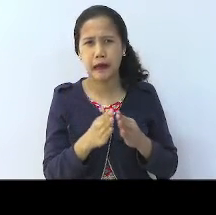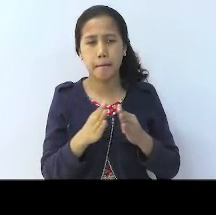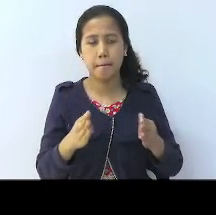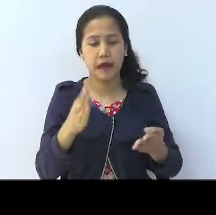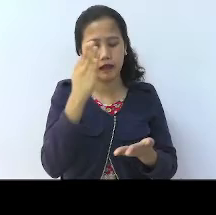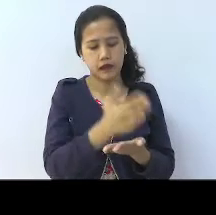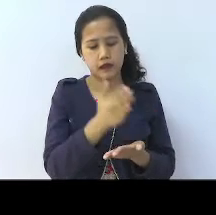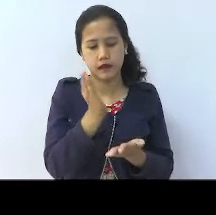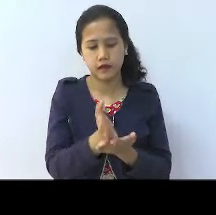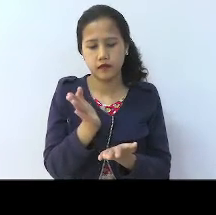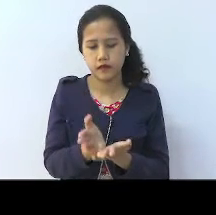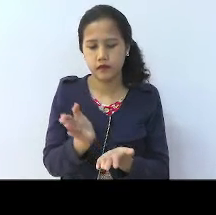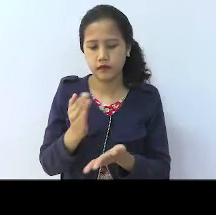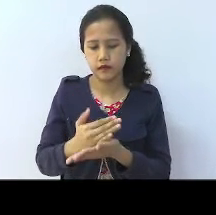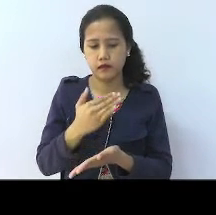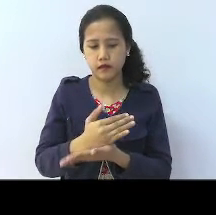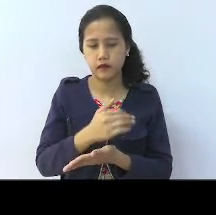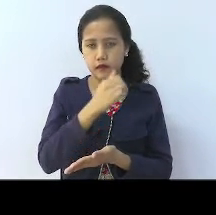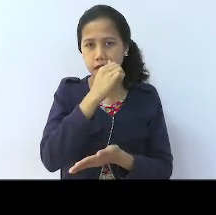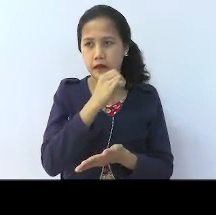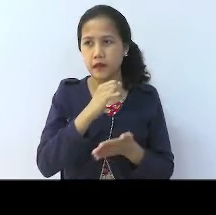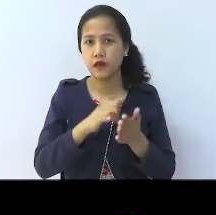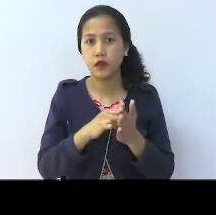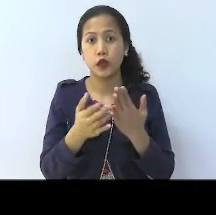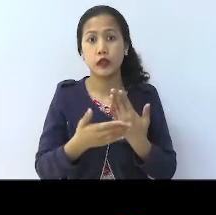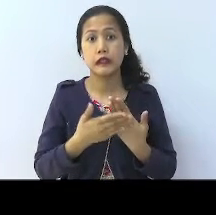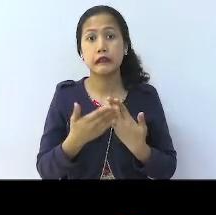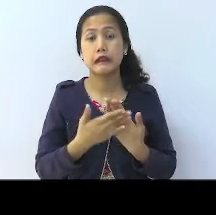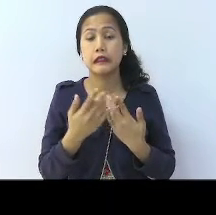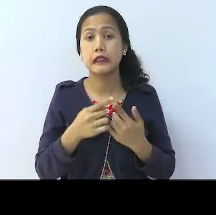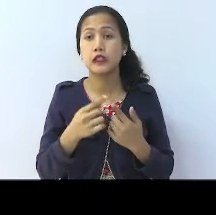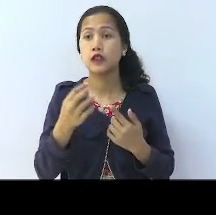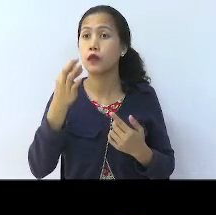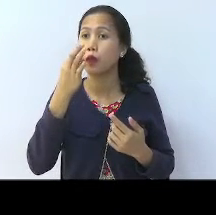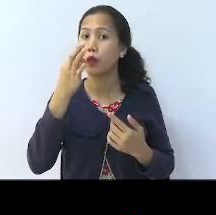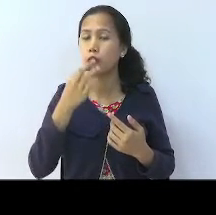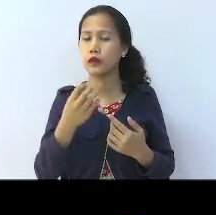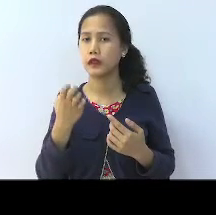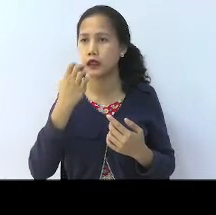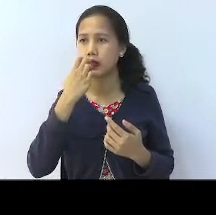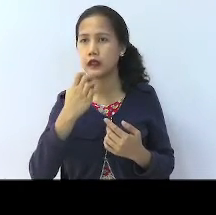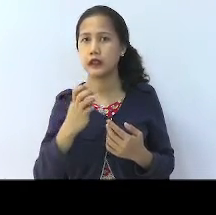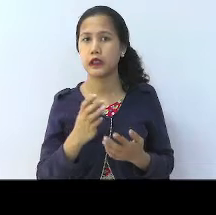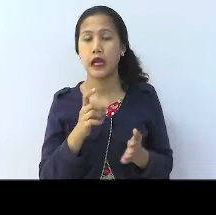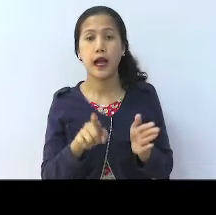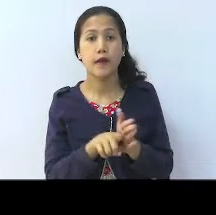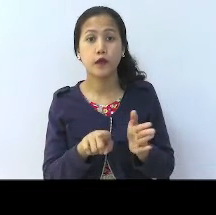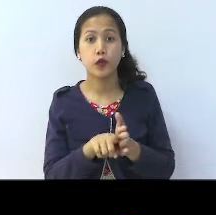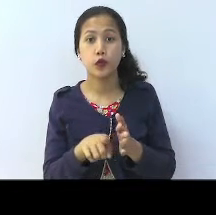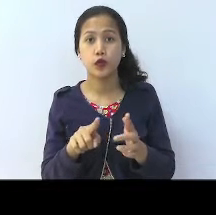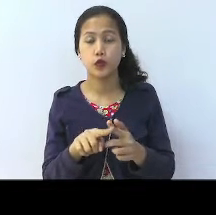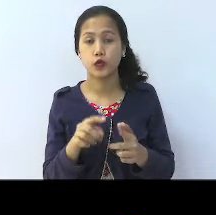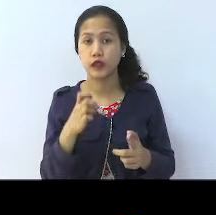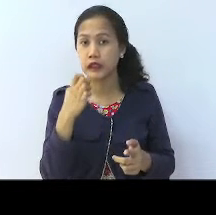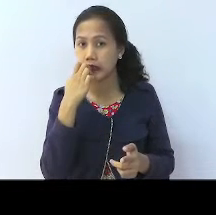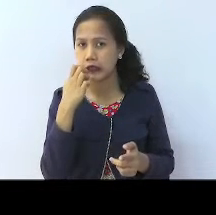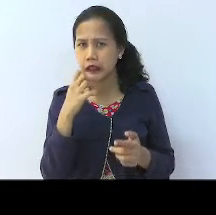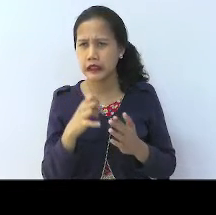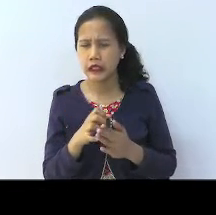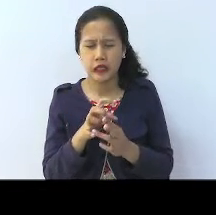lang ng maliliit na piraso yung apple bago kainin. Yan, basta anything na malaki, huwag niyo pong